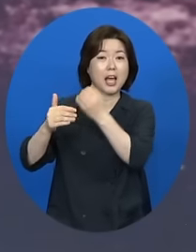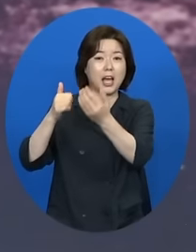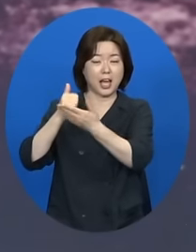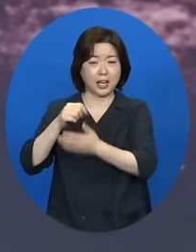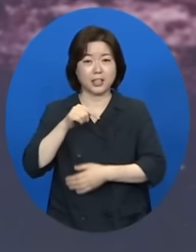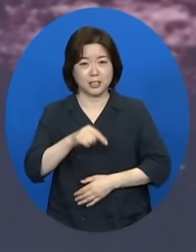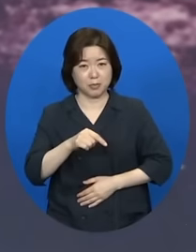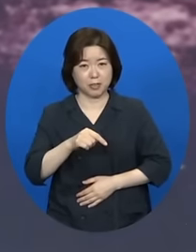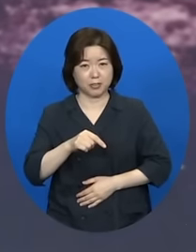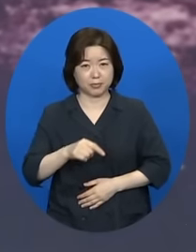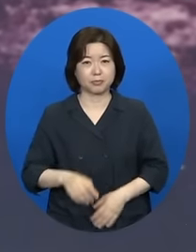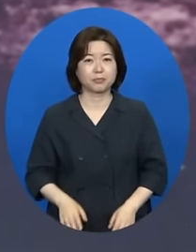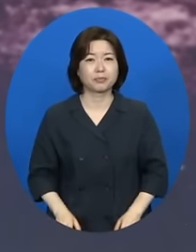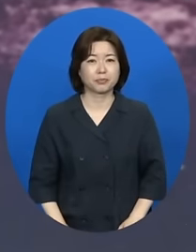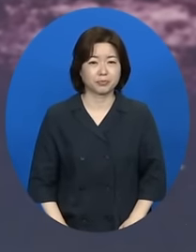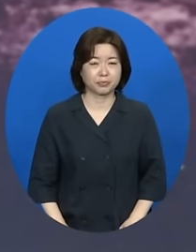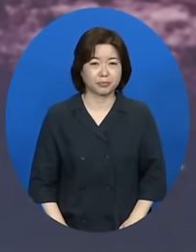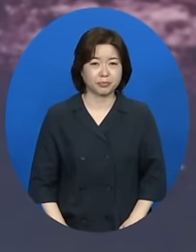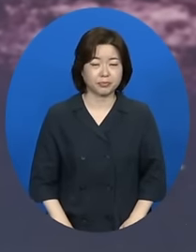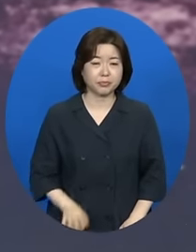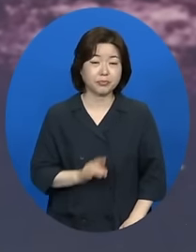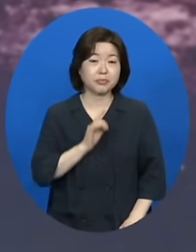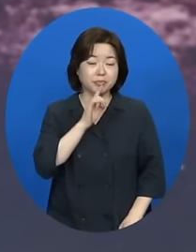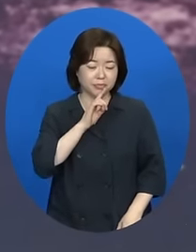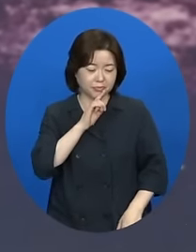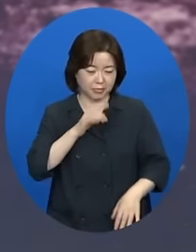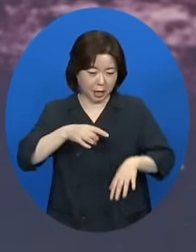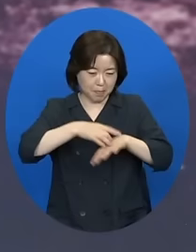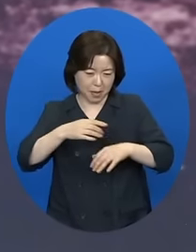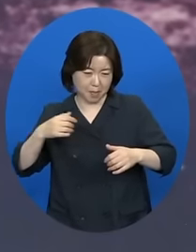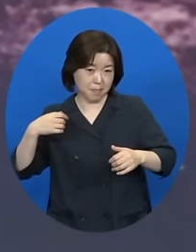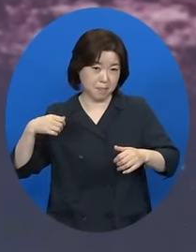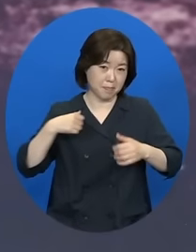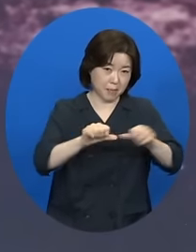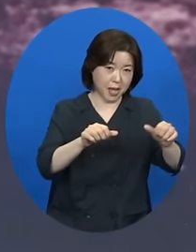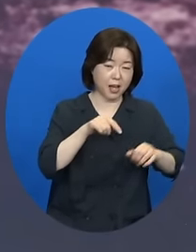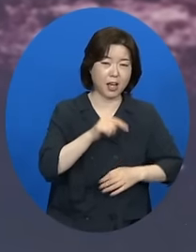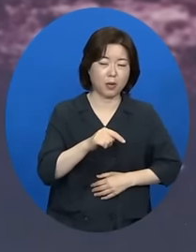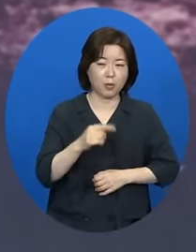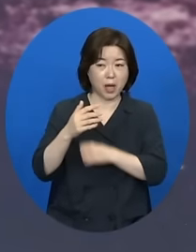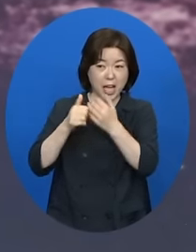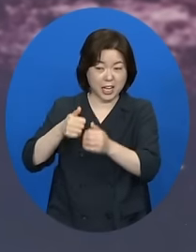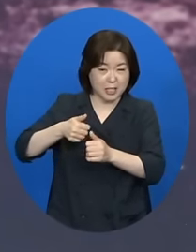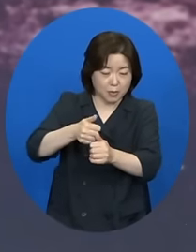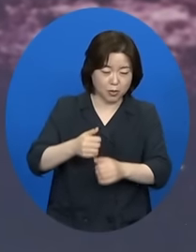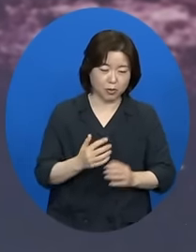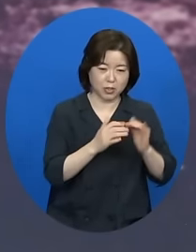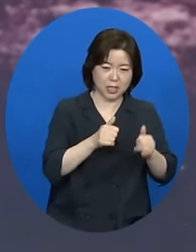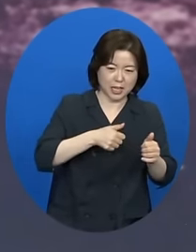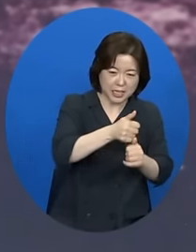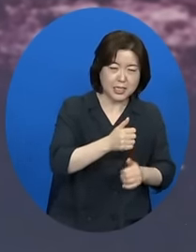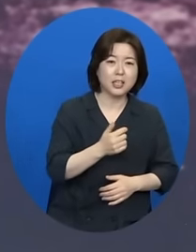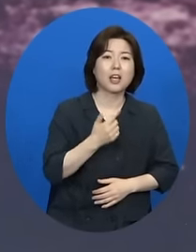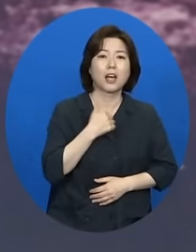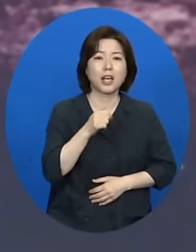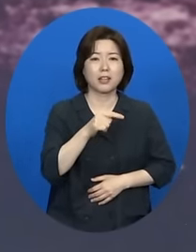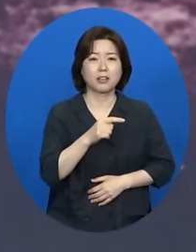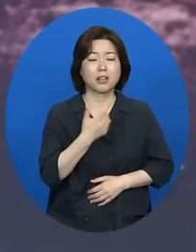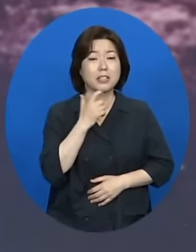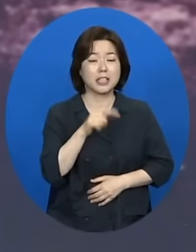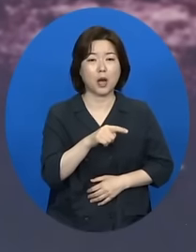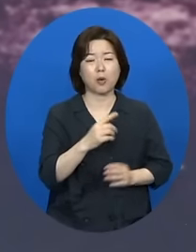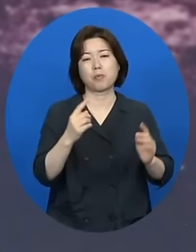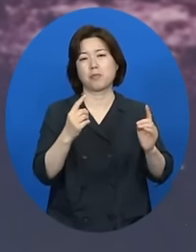그의 허벅지 관절을 치시고 하나님도 이기려 했고 사람도 이기며 살아왔던 그를